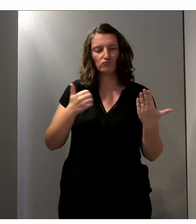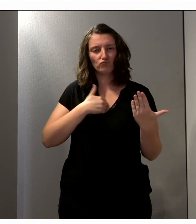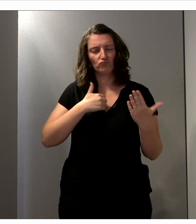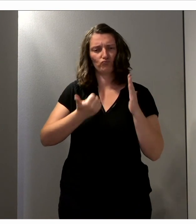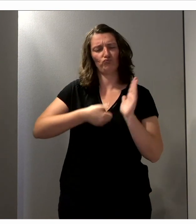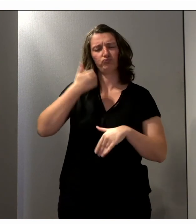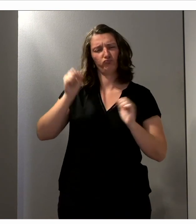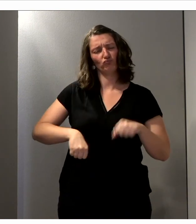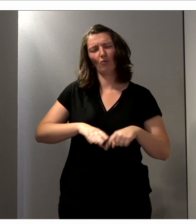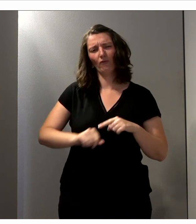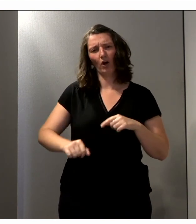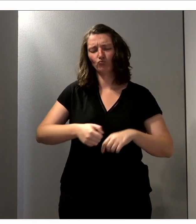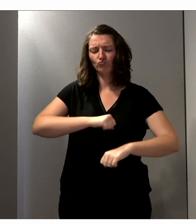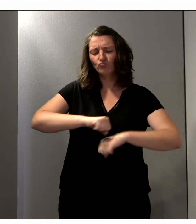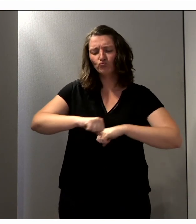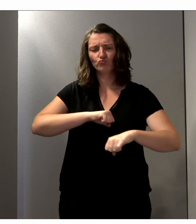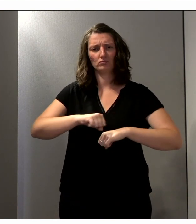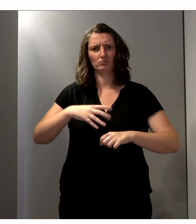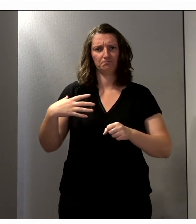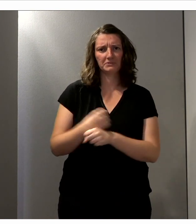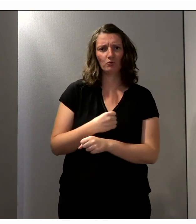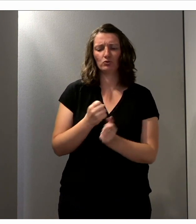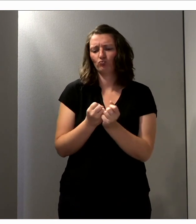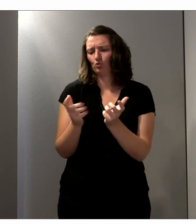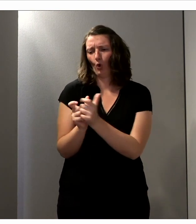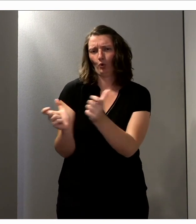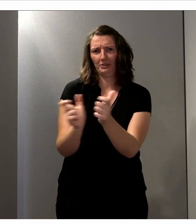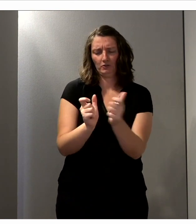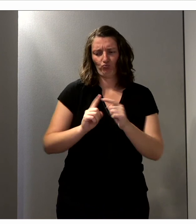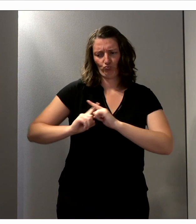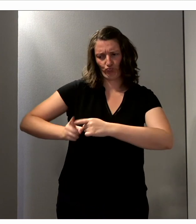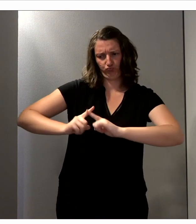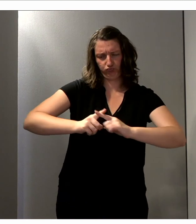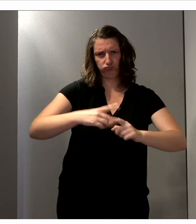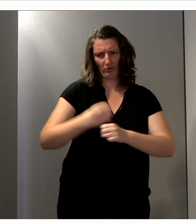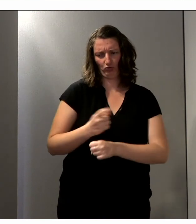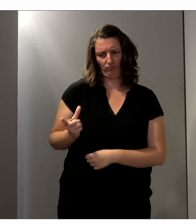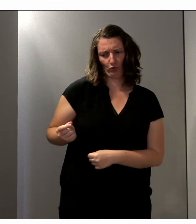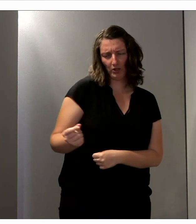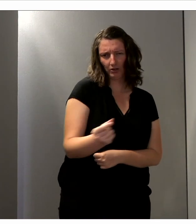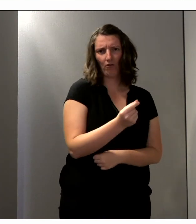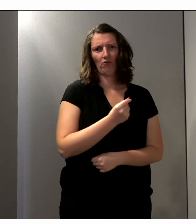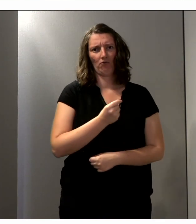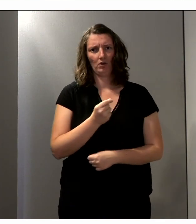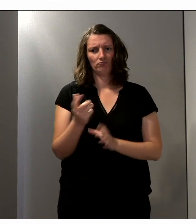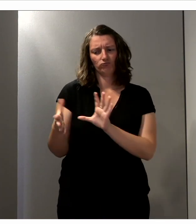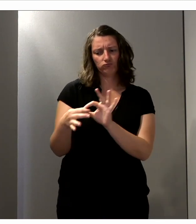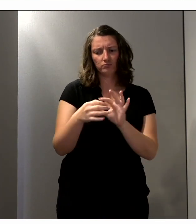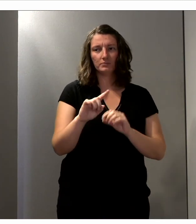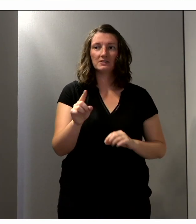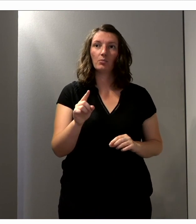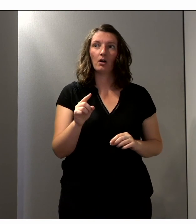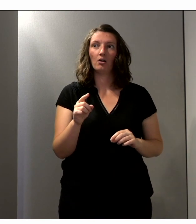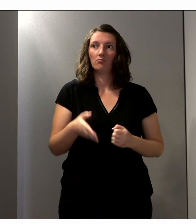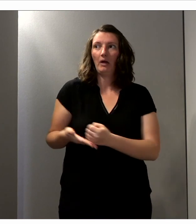par moi-même. J'ai pu convaincre telle entreprise de s'associer avec moi, c'est pas qu'on s'aide,